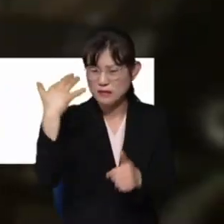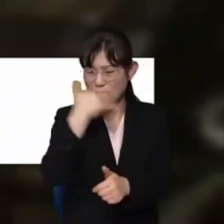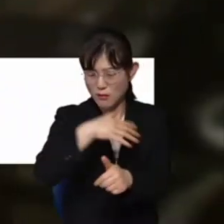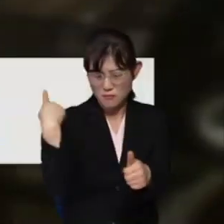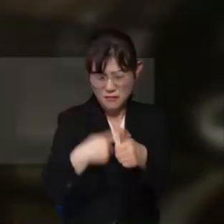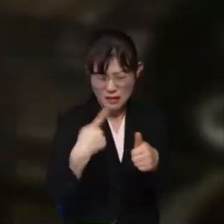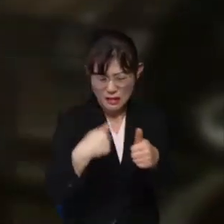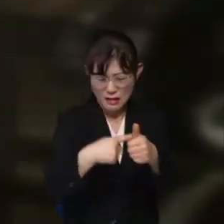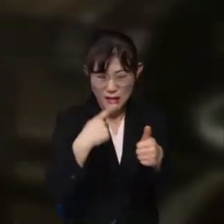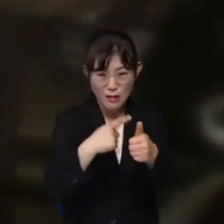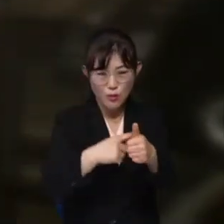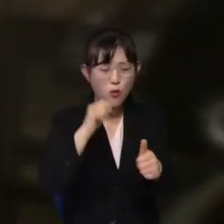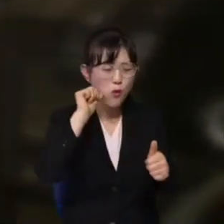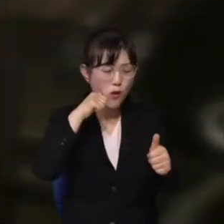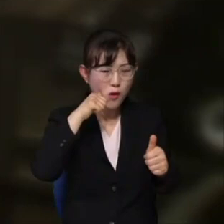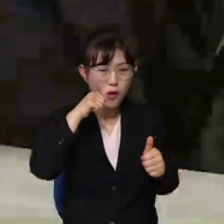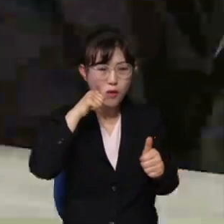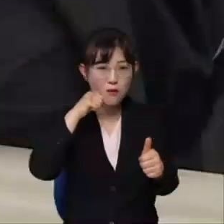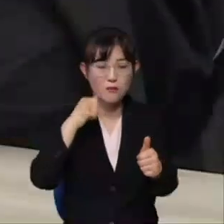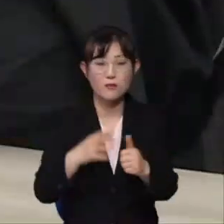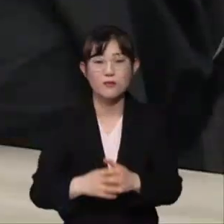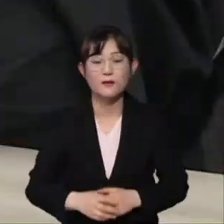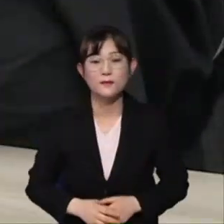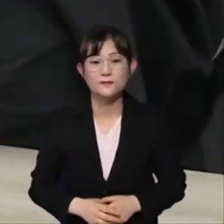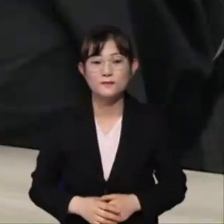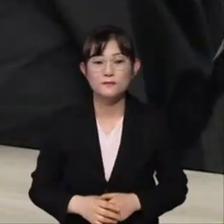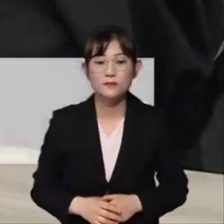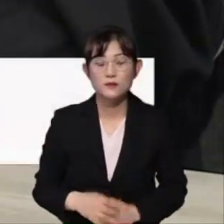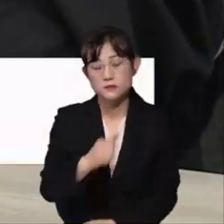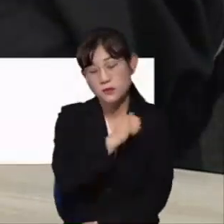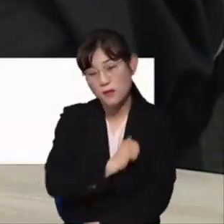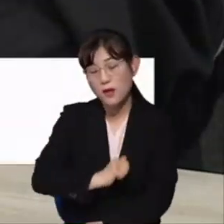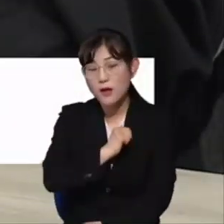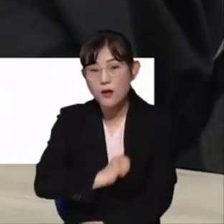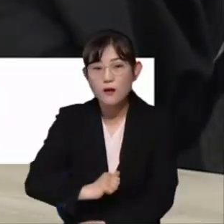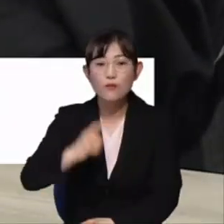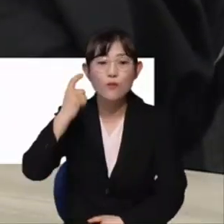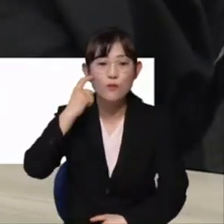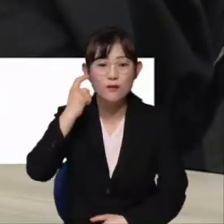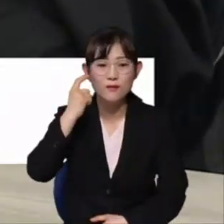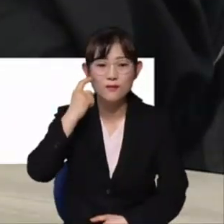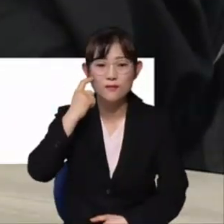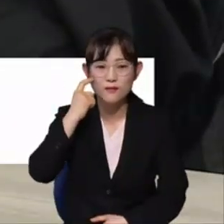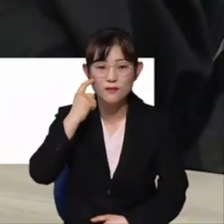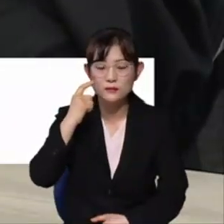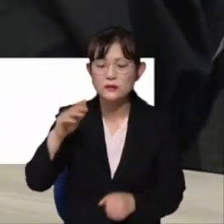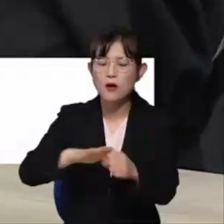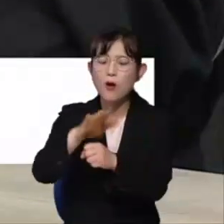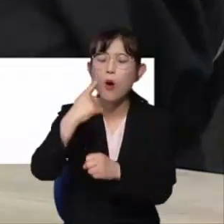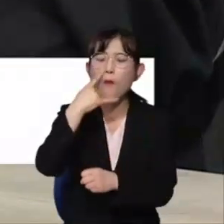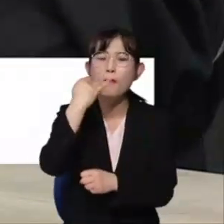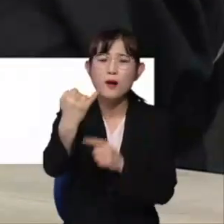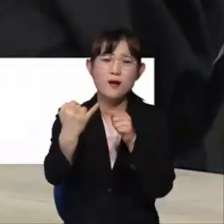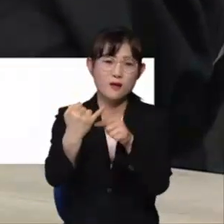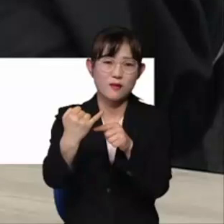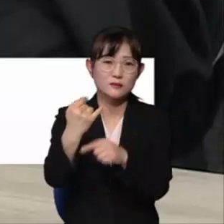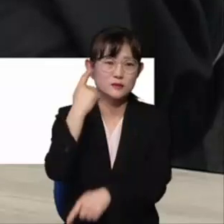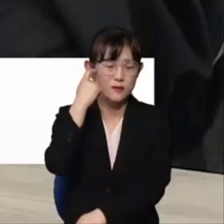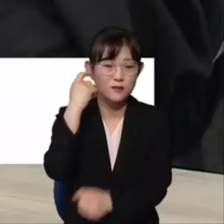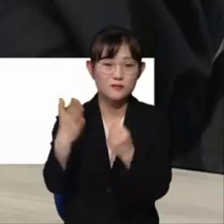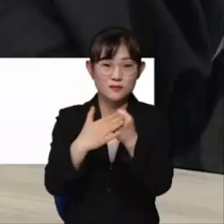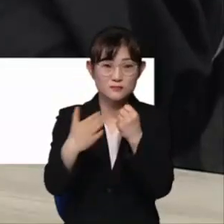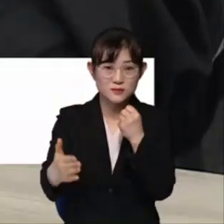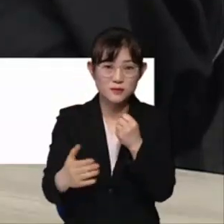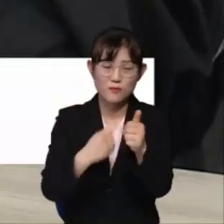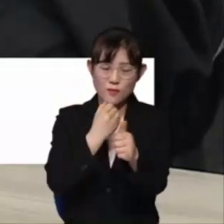모욕하며 조롱하기 시작한 겁니다. 내 참았던 이유는 사랑하는 엄마를 위해서 감히 말할 수가